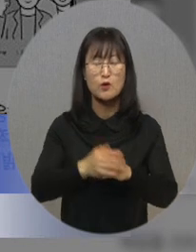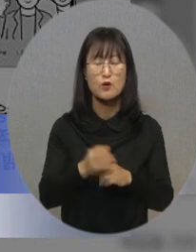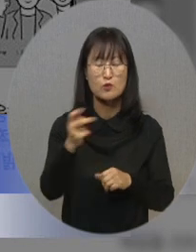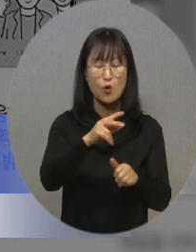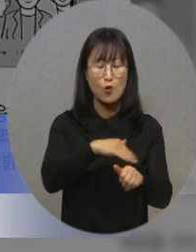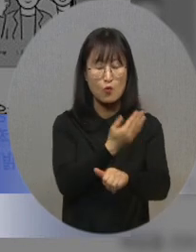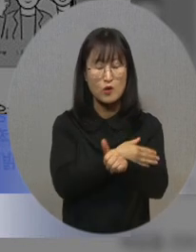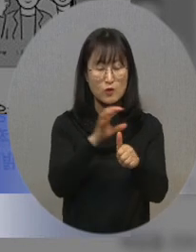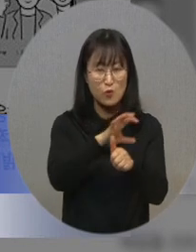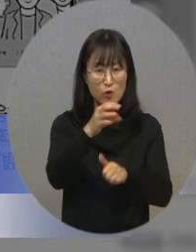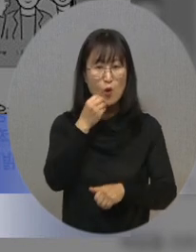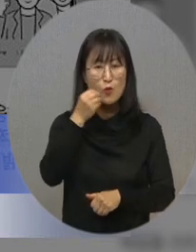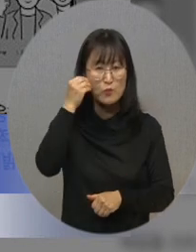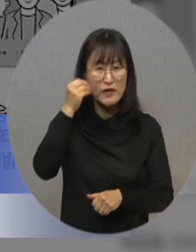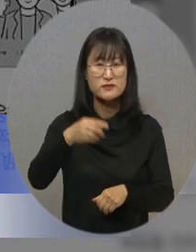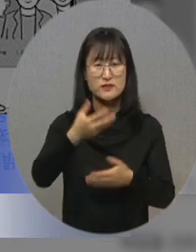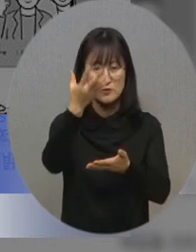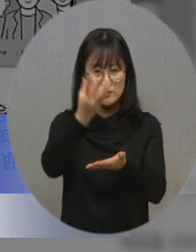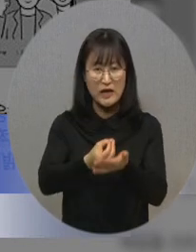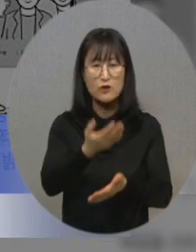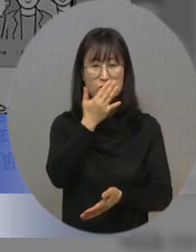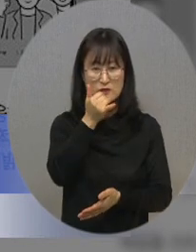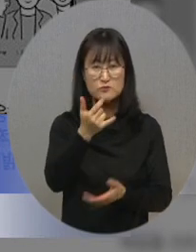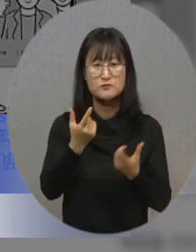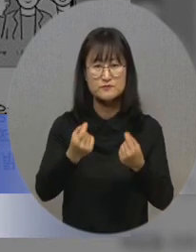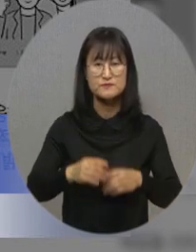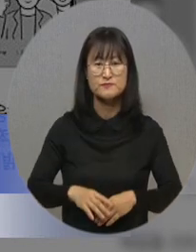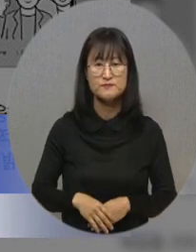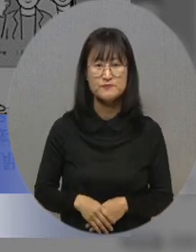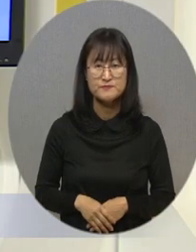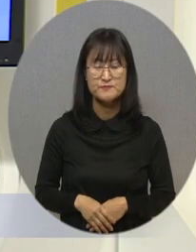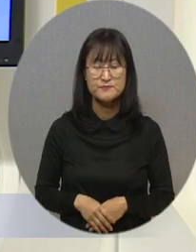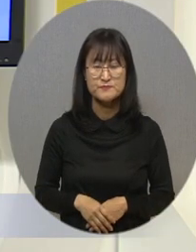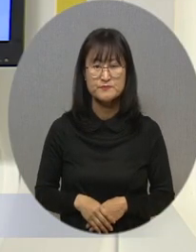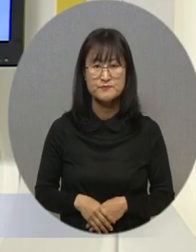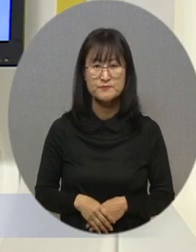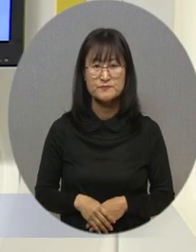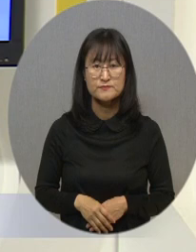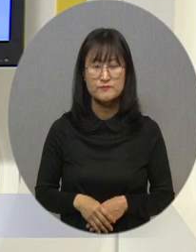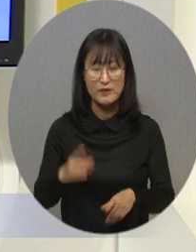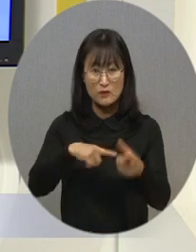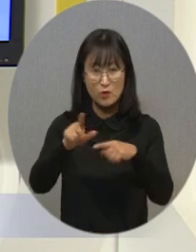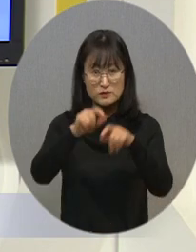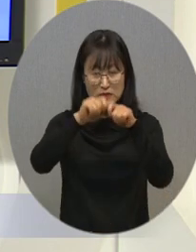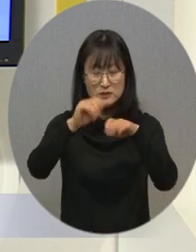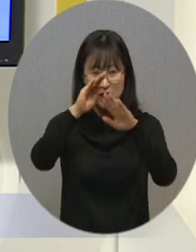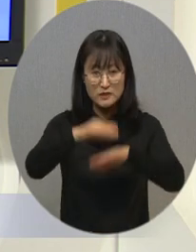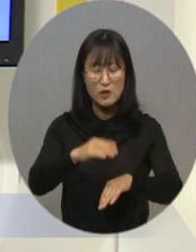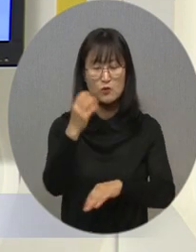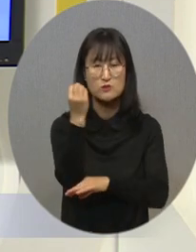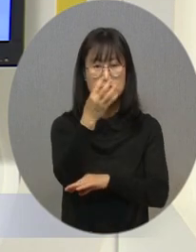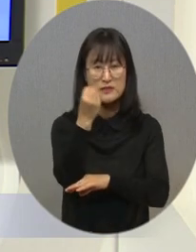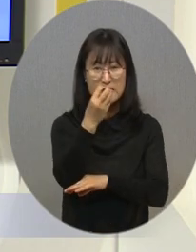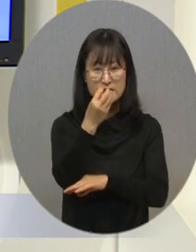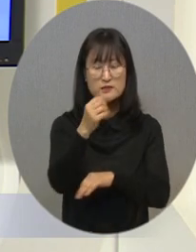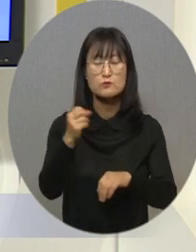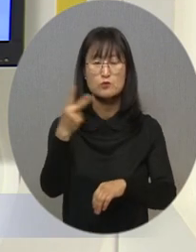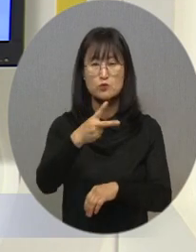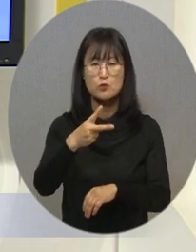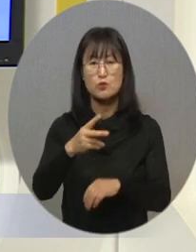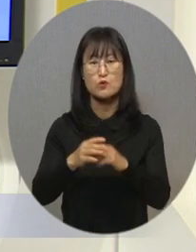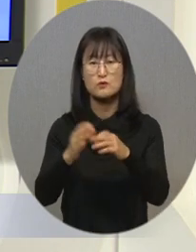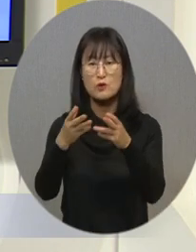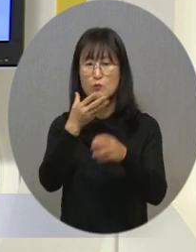옹호기관 홈페이지에서 내려받을 수도 있습니다 더 자세한 뉴스는 장애인 신문과 웰페어뉴스